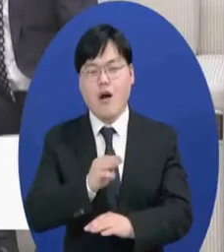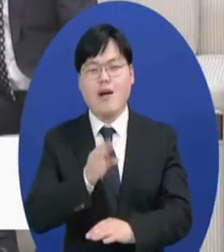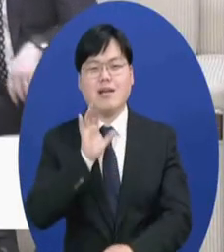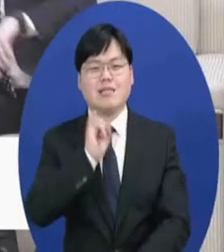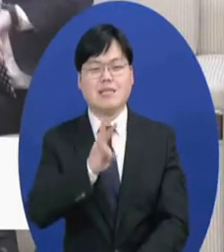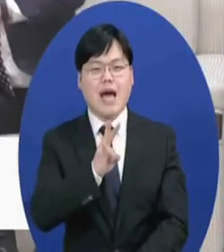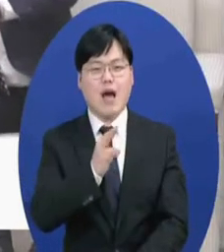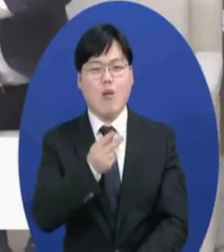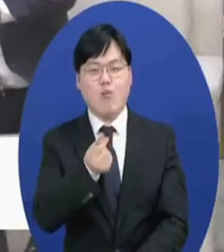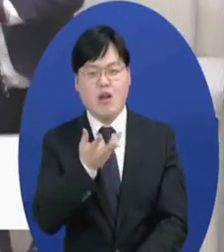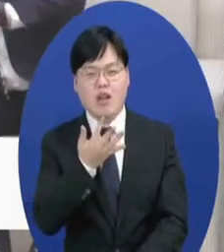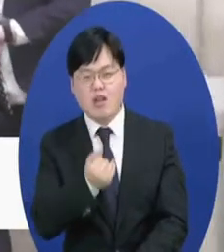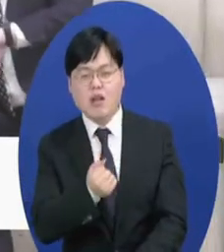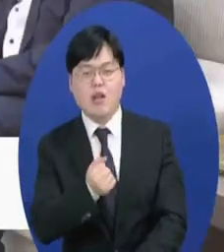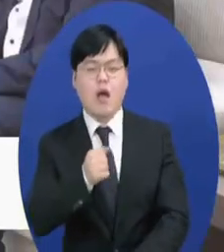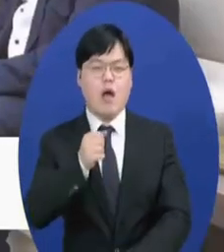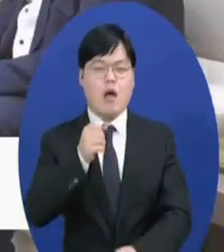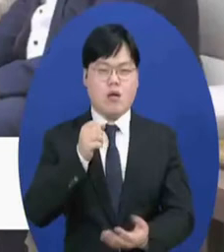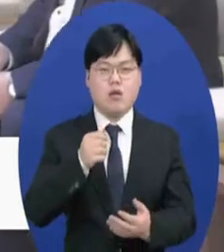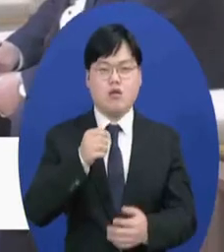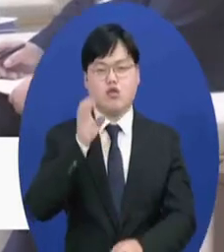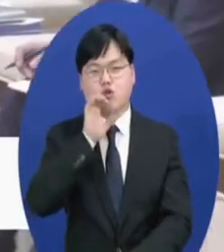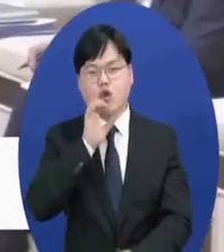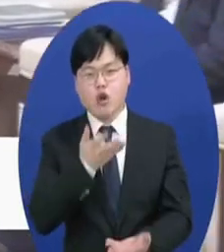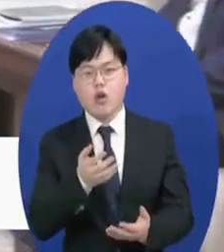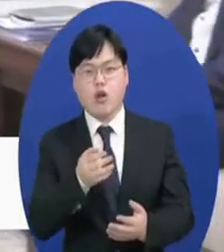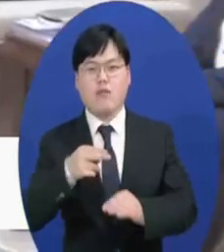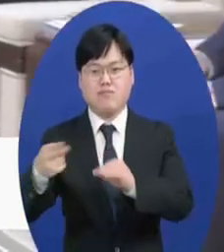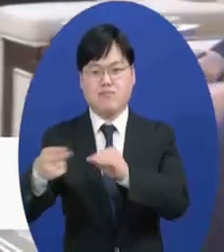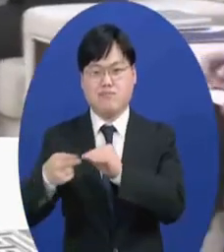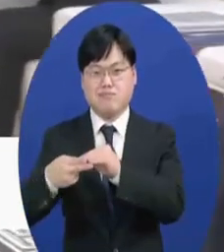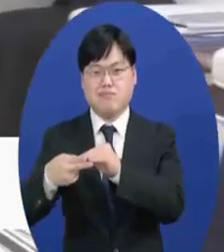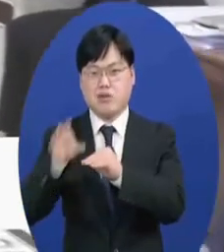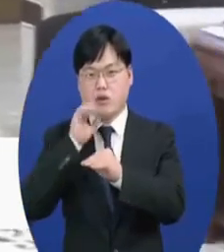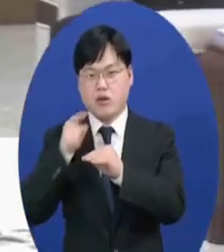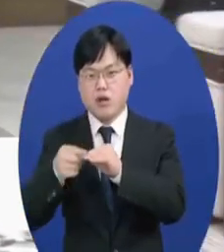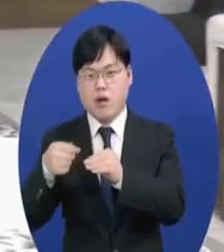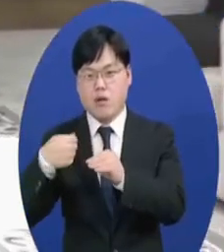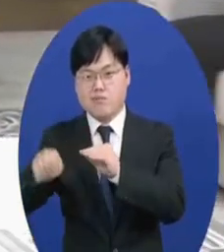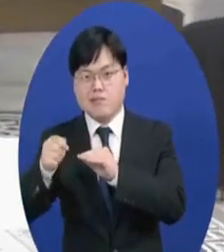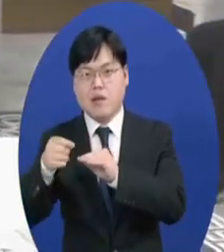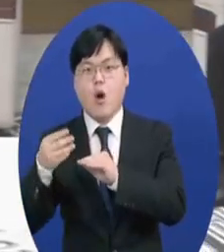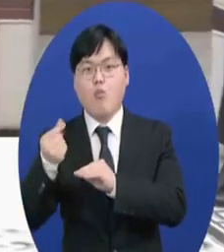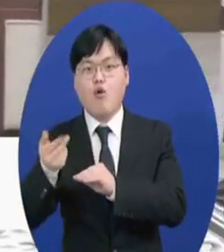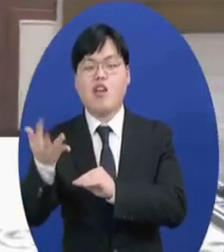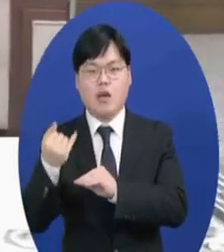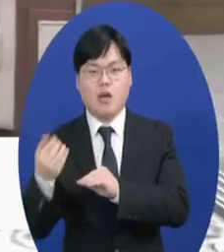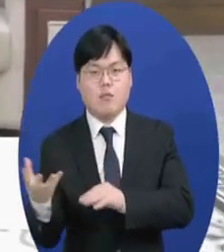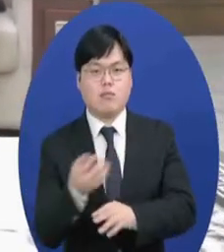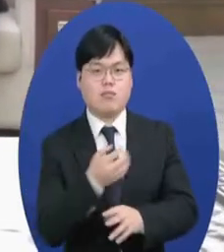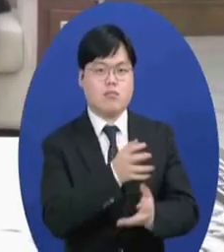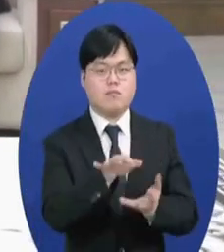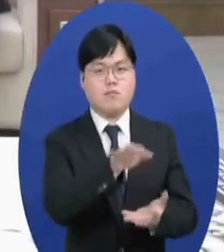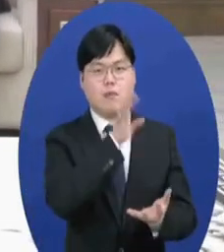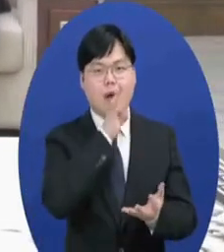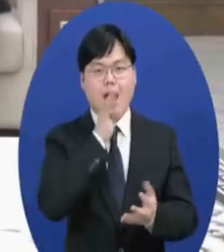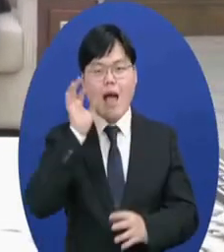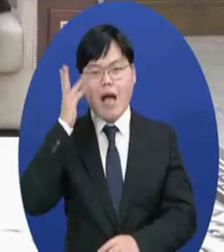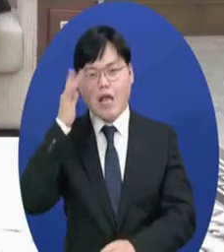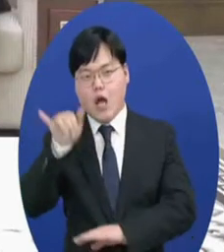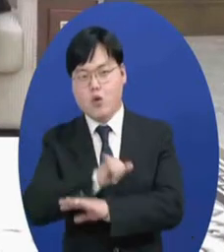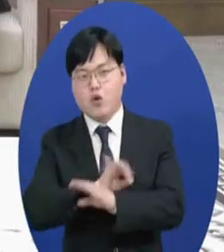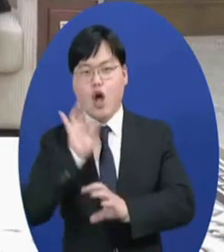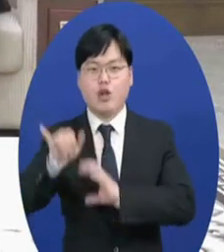сангийн хөрөнгийн их үүсвэрийг автоэврийн сонирхол татах үүс, улсын дугаарын үн хайлцуулах дуудлага худалдаанаас олсон орлого, гадаад улс олон улсын